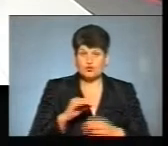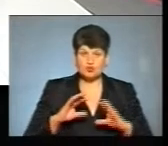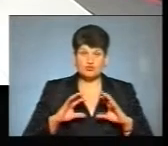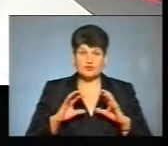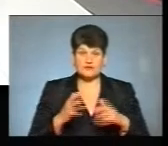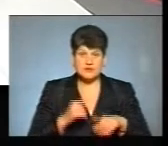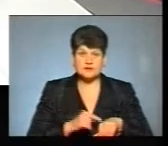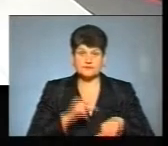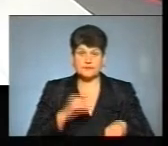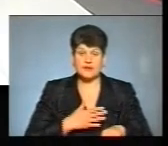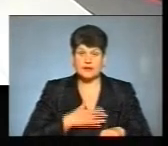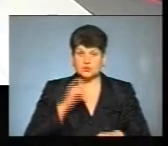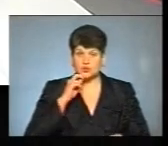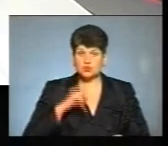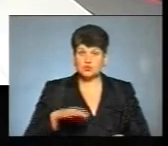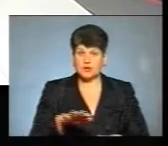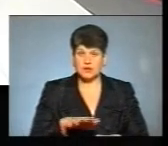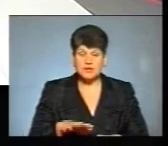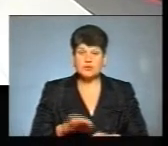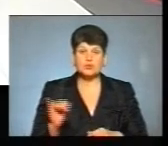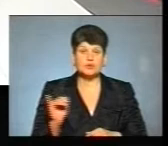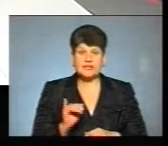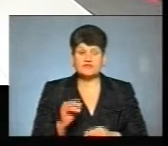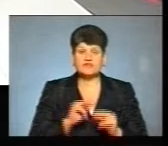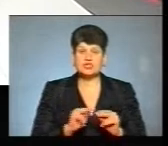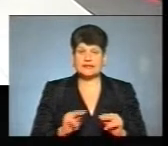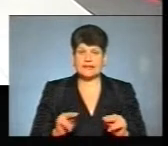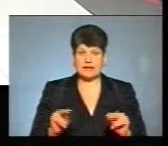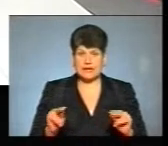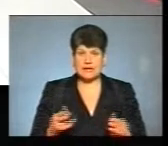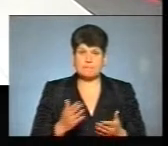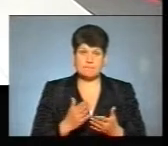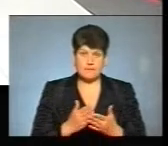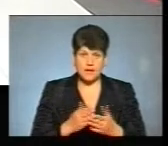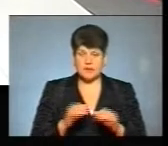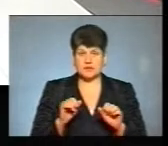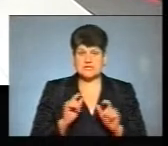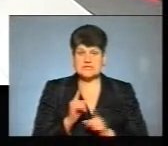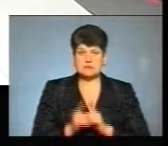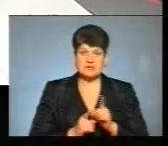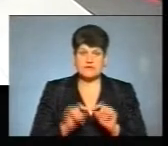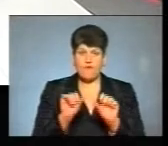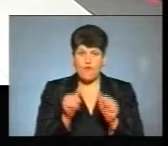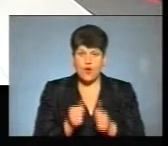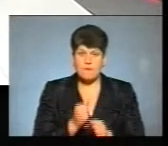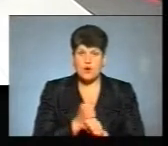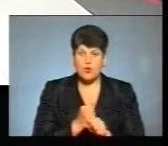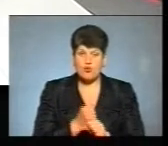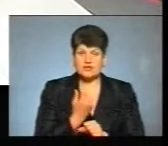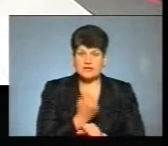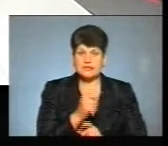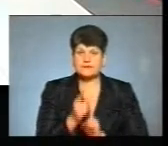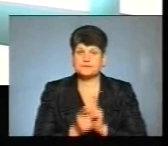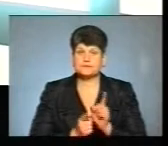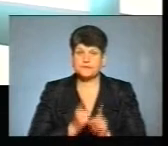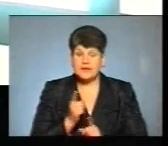торкнулася і нашої України, тому вчителі мали б змінитися, форма роботи їх мала змінитися. Ну